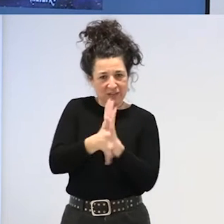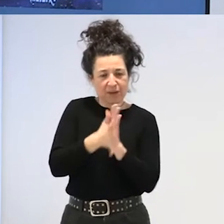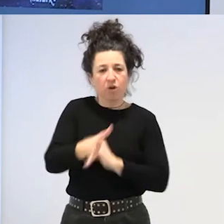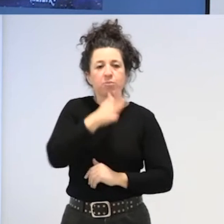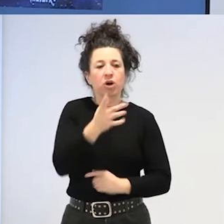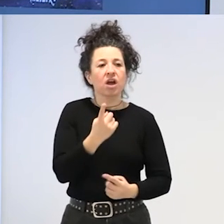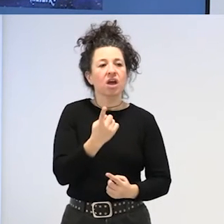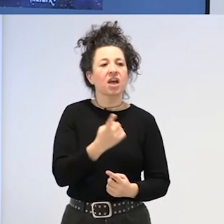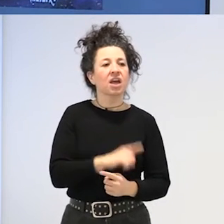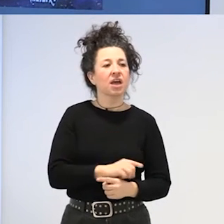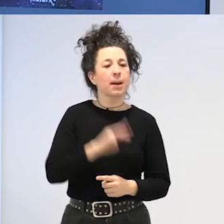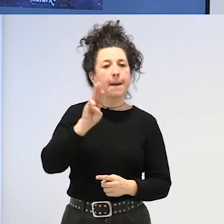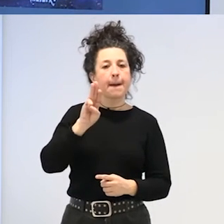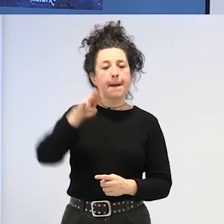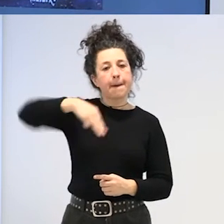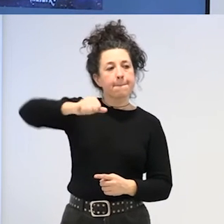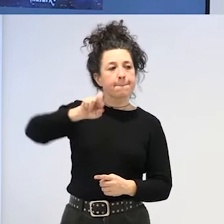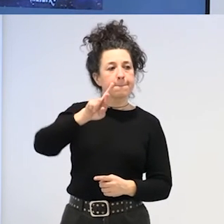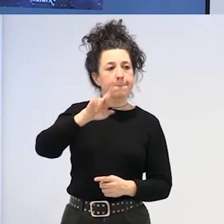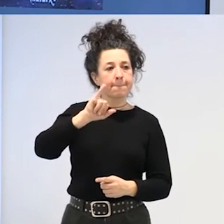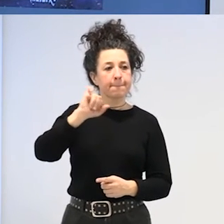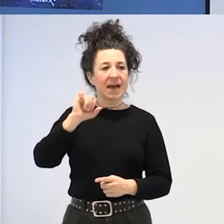Zenbat ezagutzen dugu Maili Pelot hemen?